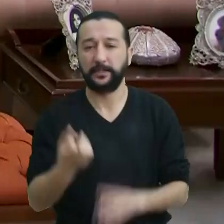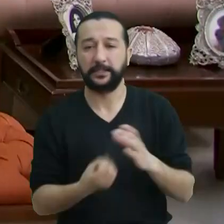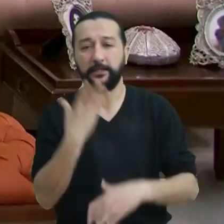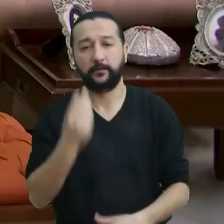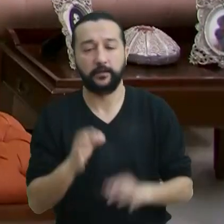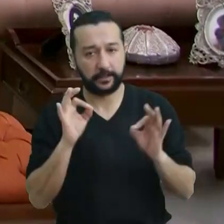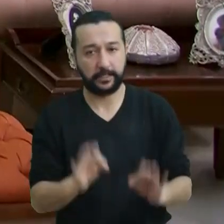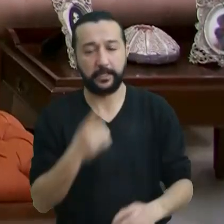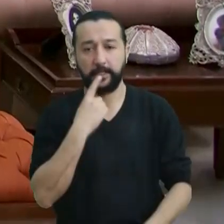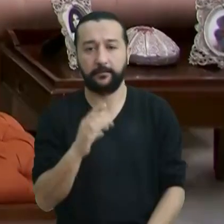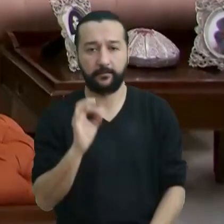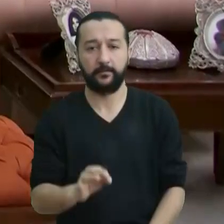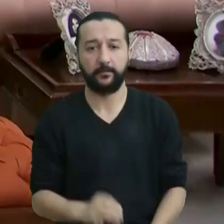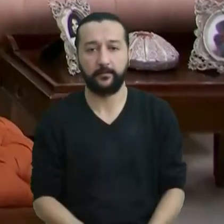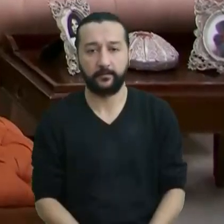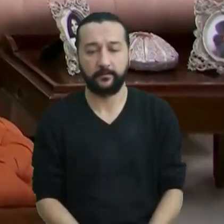çıkar. Yani.